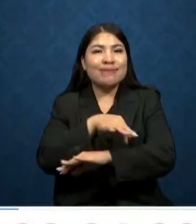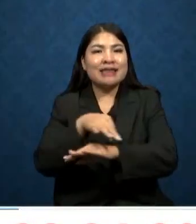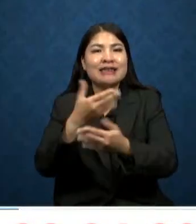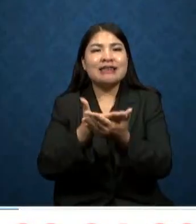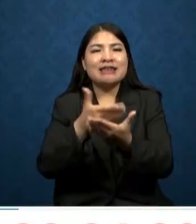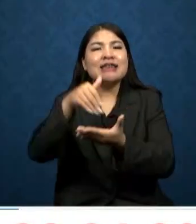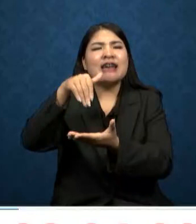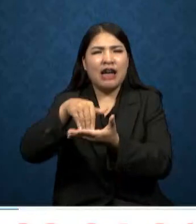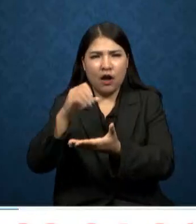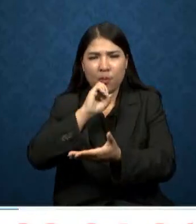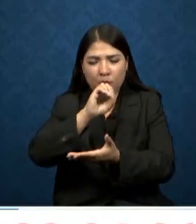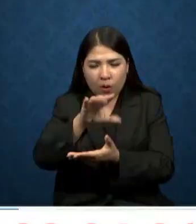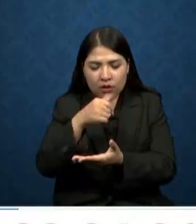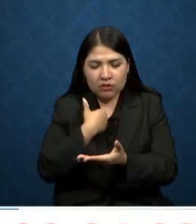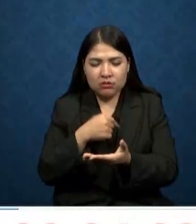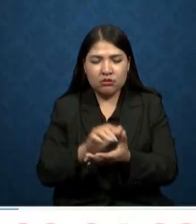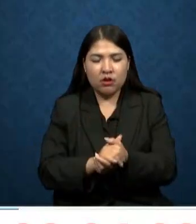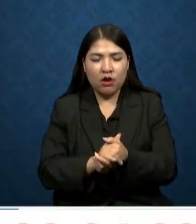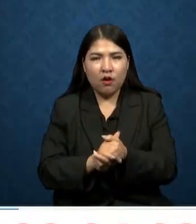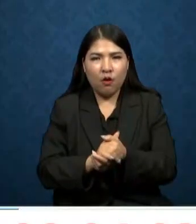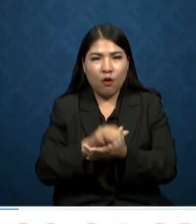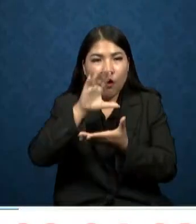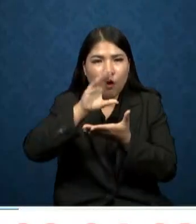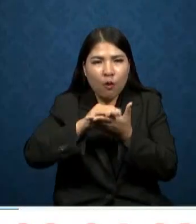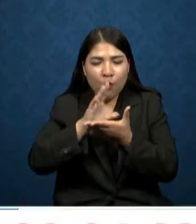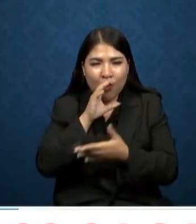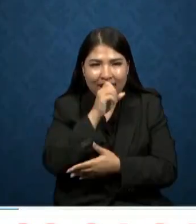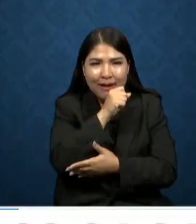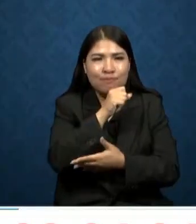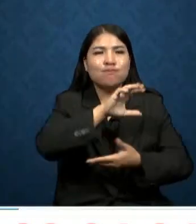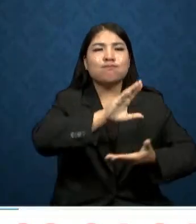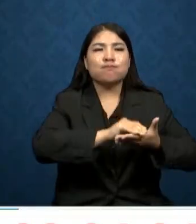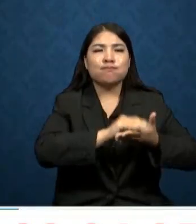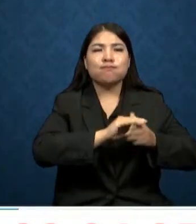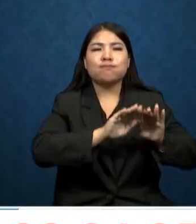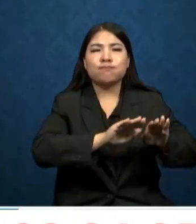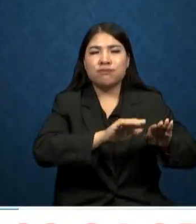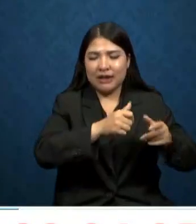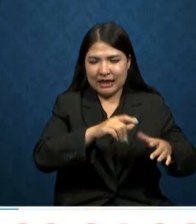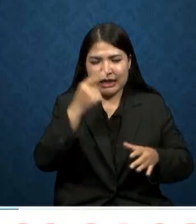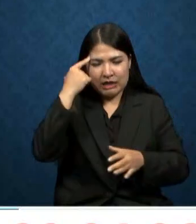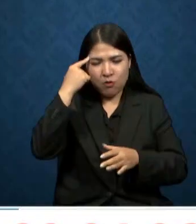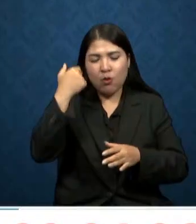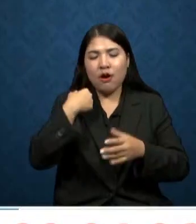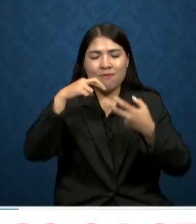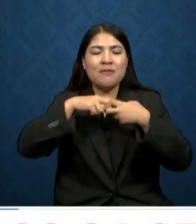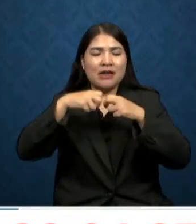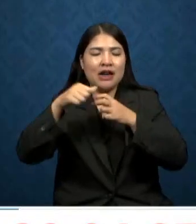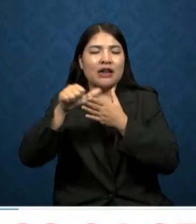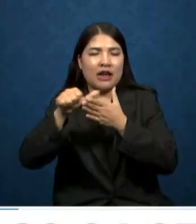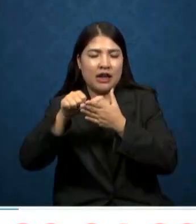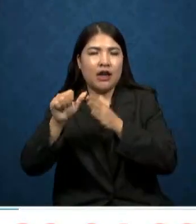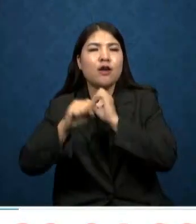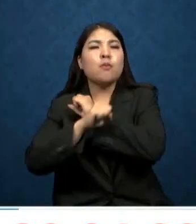ในการจัดเก็บข้อมูลลับเหล่าเนี้ยก็จะสามารถจะป้องกันปัญหาเหล่านี้ได้นะ